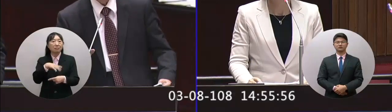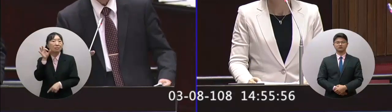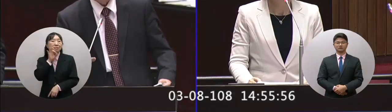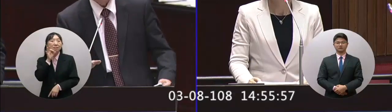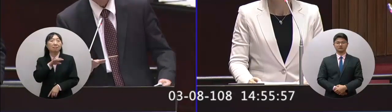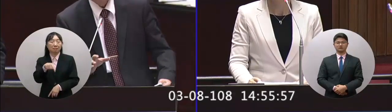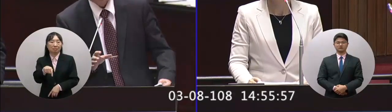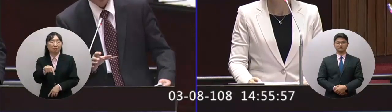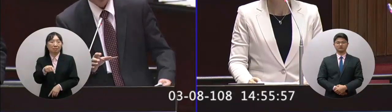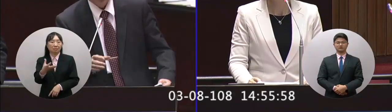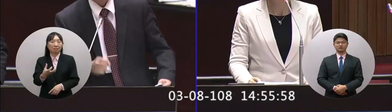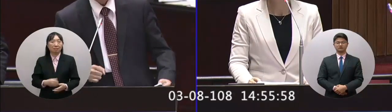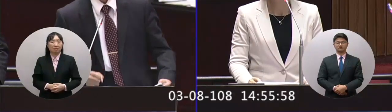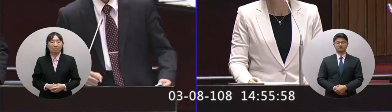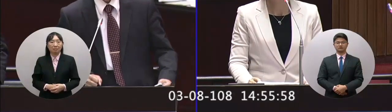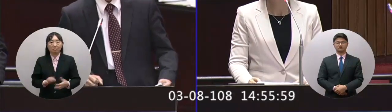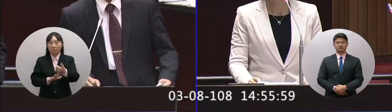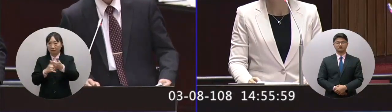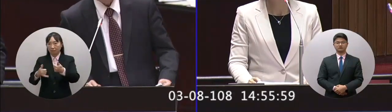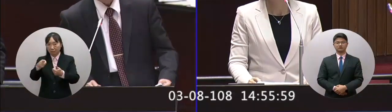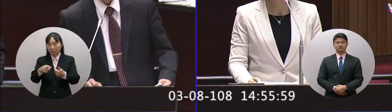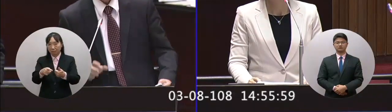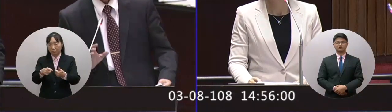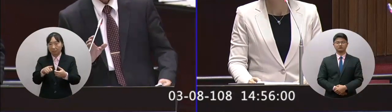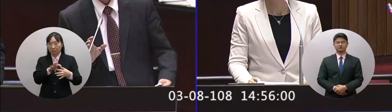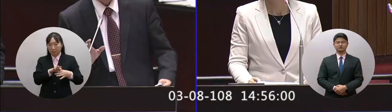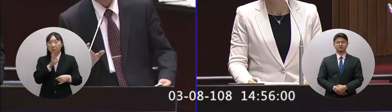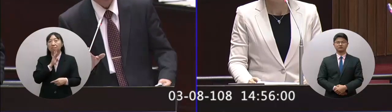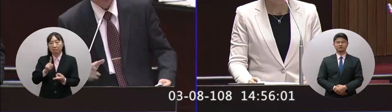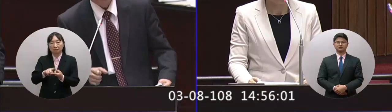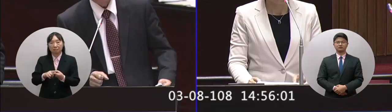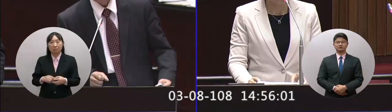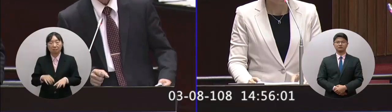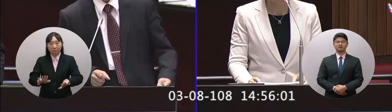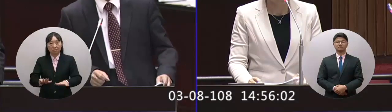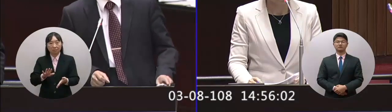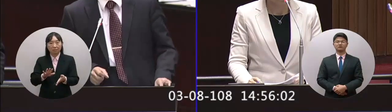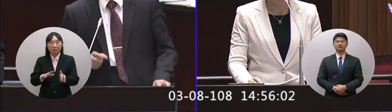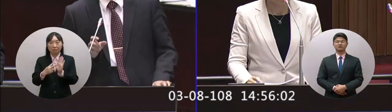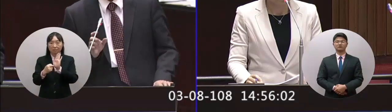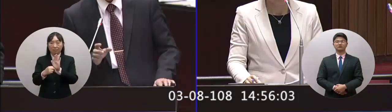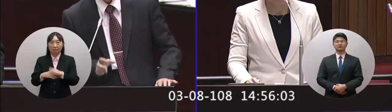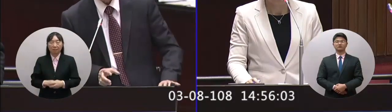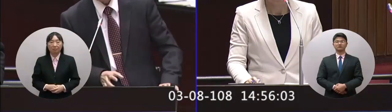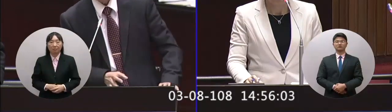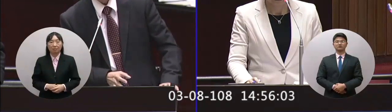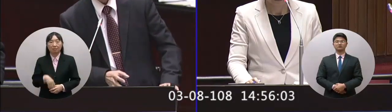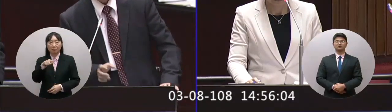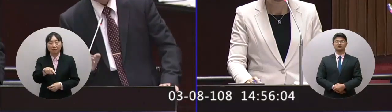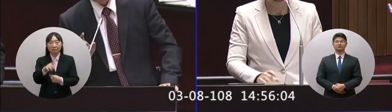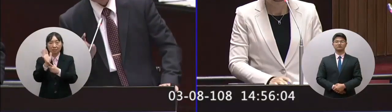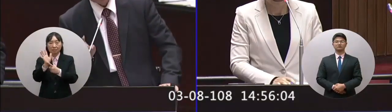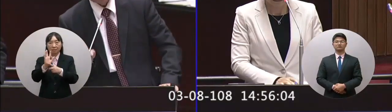所以讲咱委员咧关心这是应该。啊，我甲委员报告，第一。离岸风